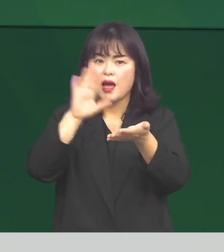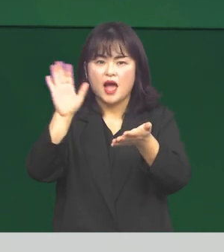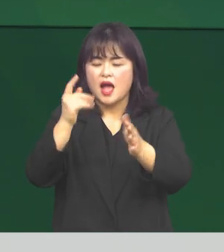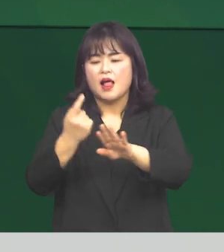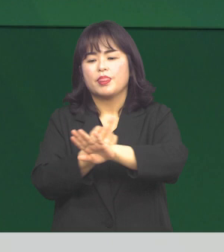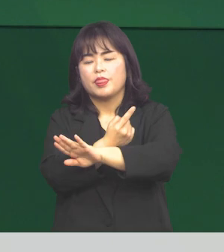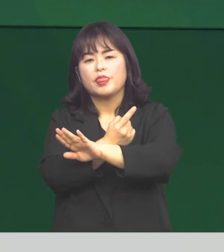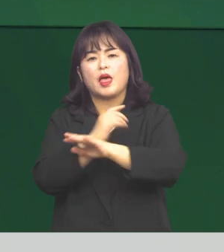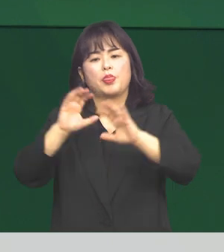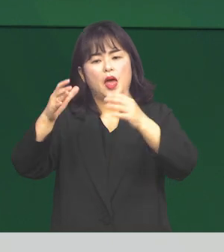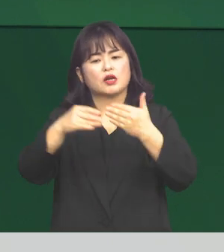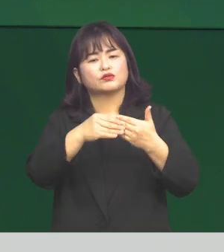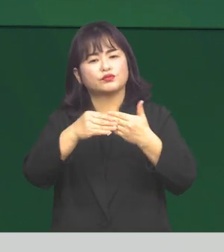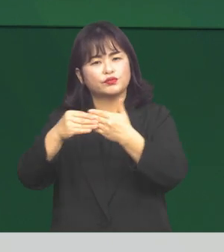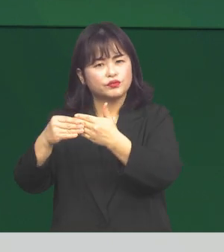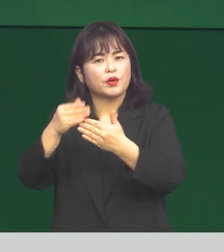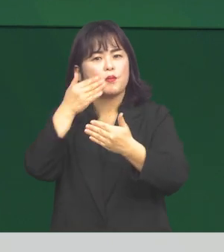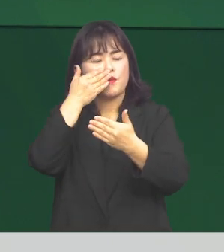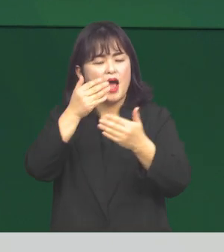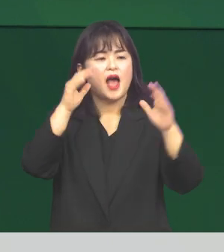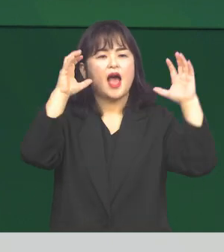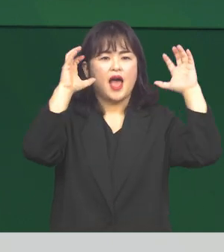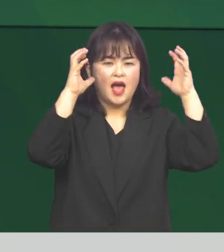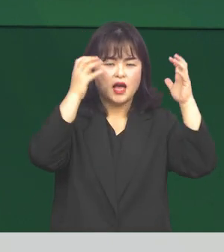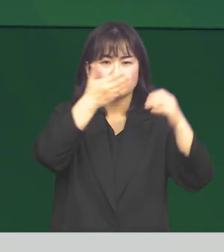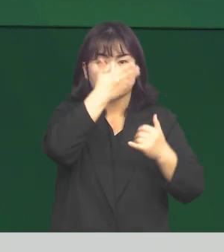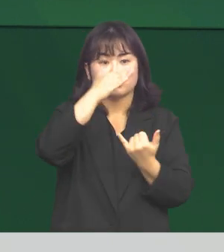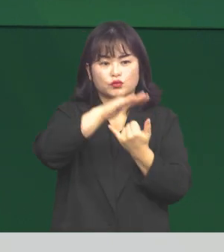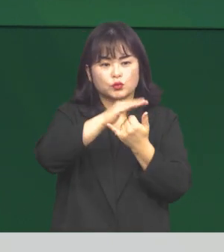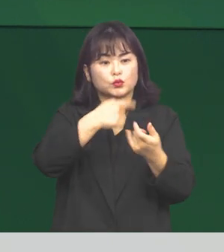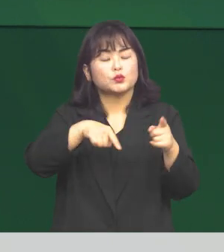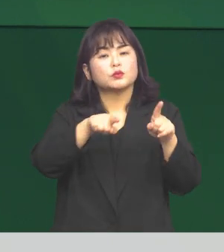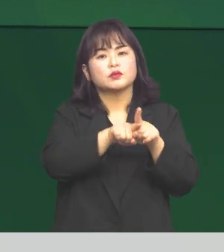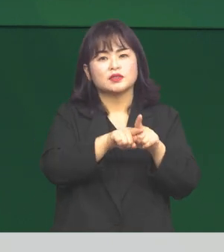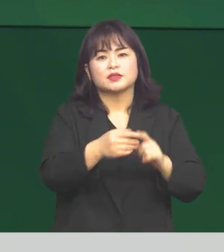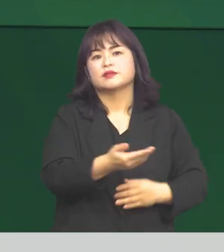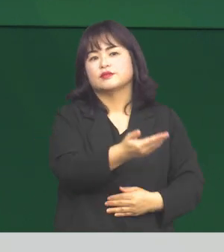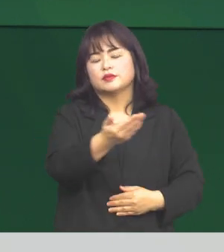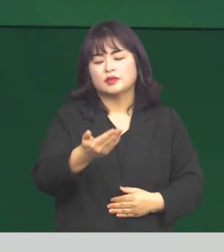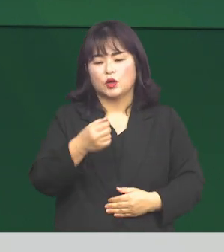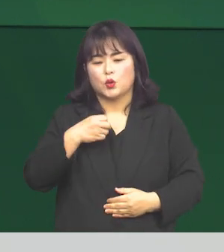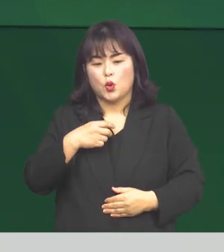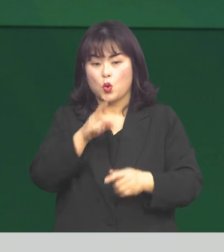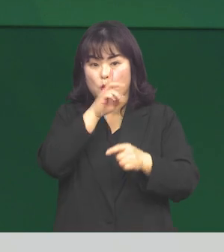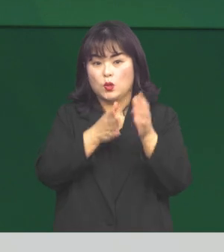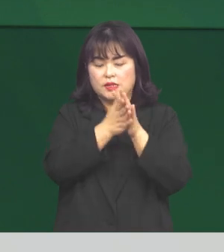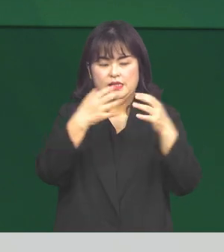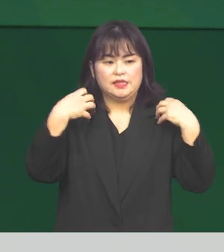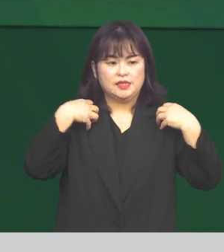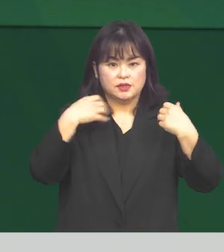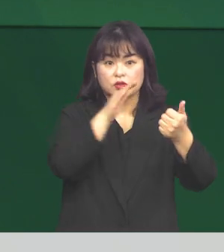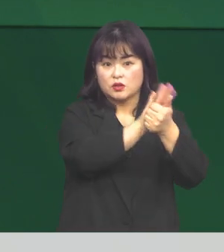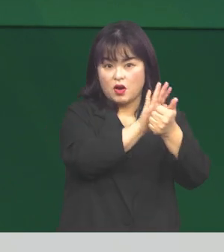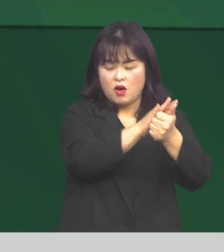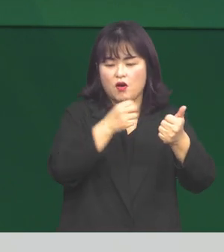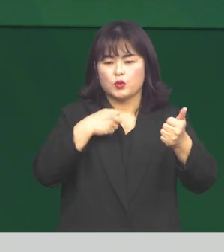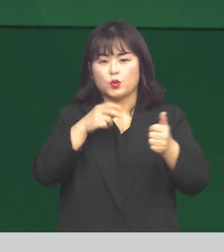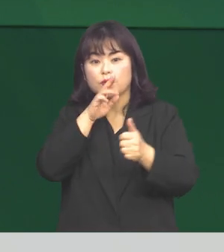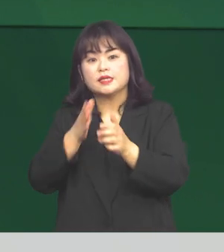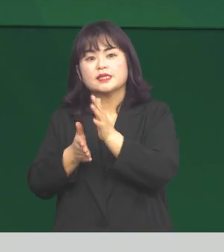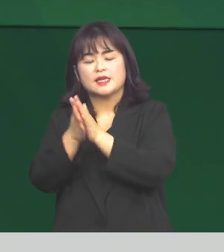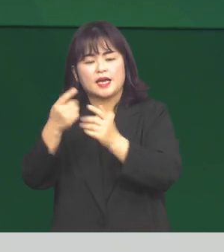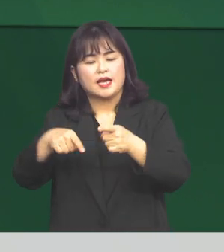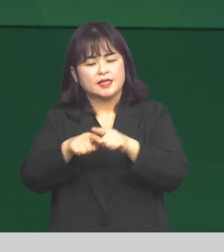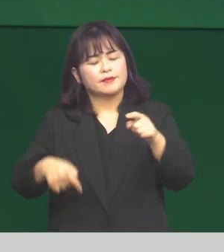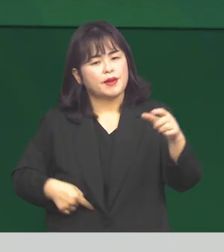우리 나라를 이끌어갈 어린이와 청소년들을 위해서 교육지원청과 시가 힘을